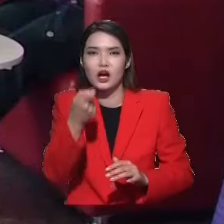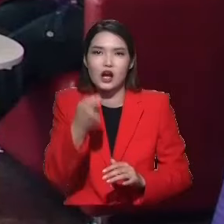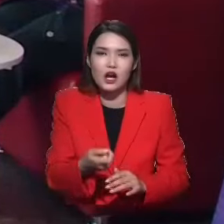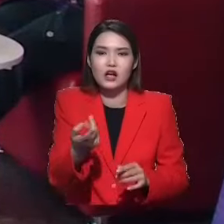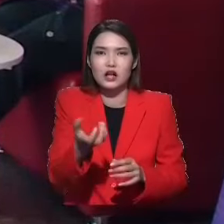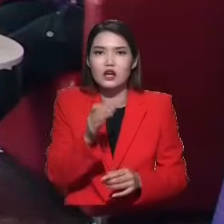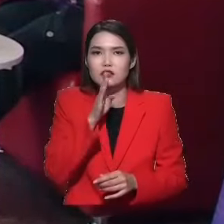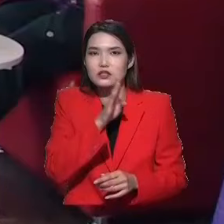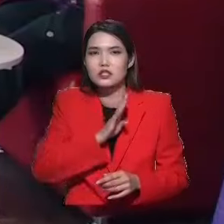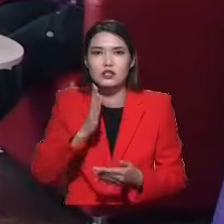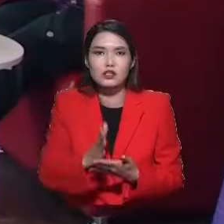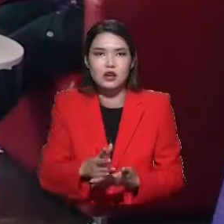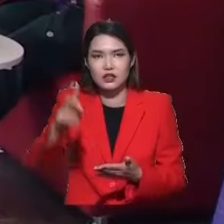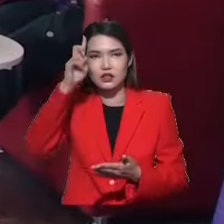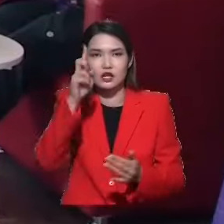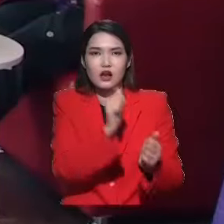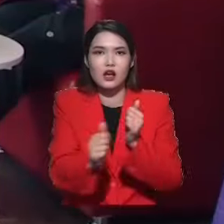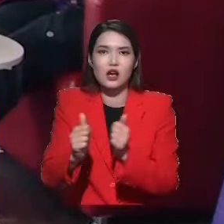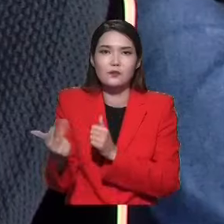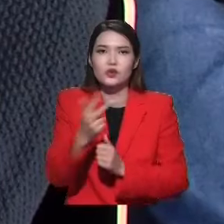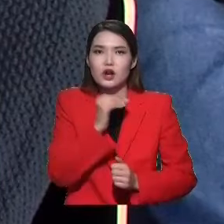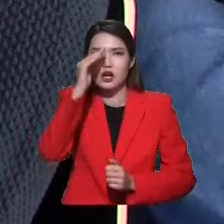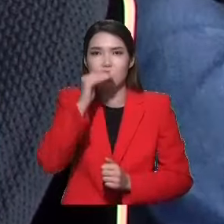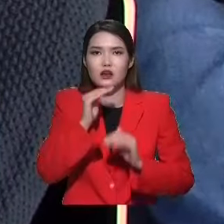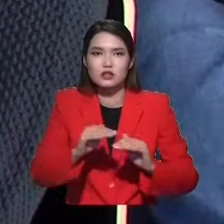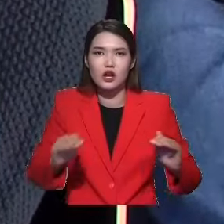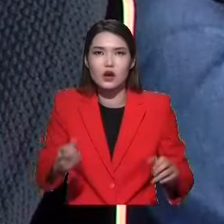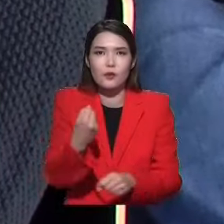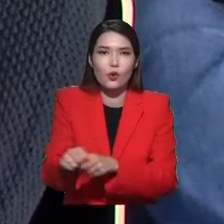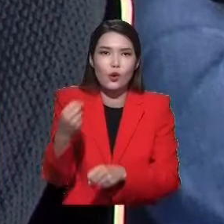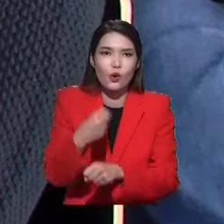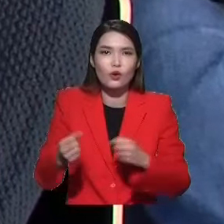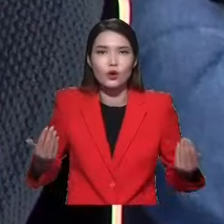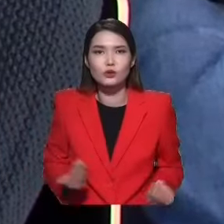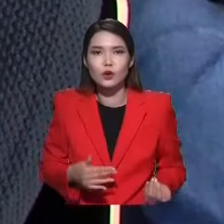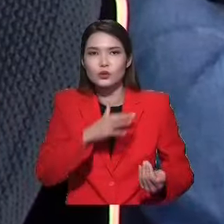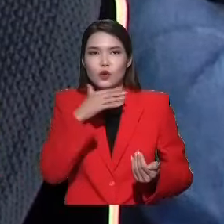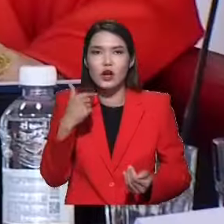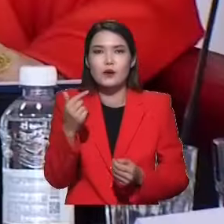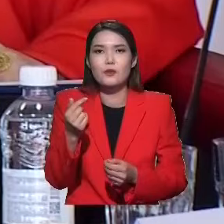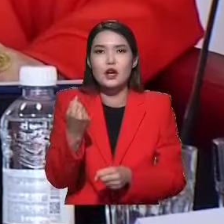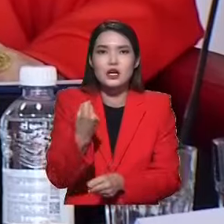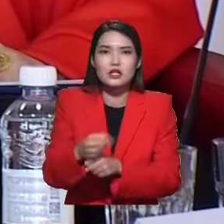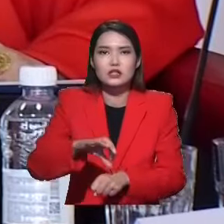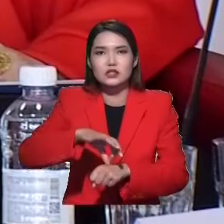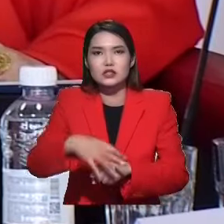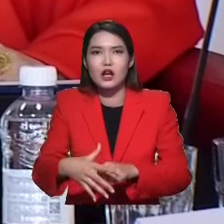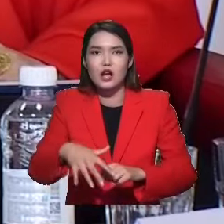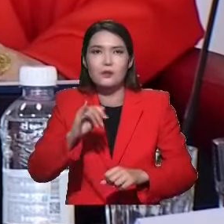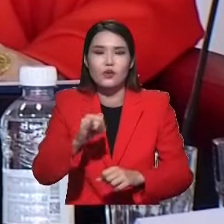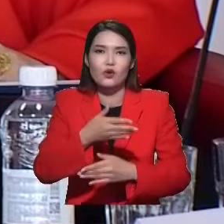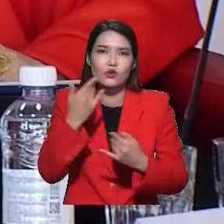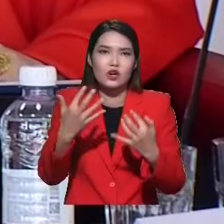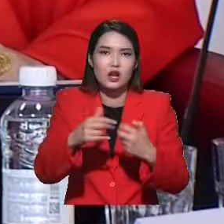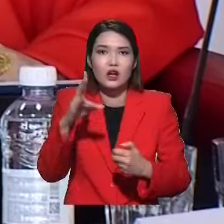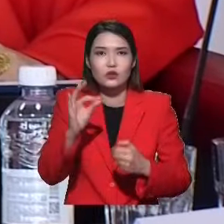бар. Елімізде әрбір үшінші атана баласын ұрып тәрбиелейді. Тұрғындардың көбі таяқпен берілген тәлімнің жаманы жоқ деп санайды.